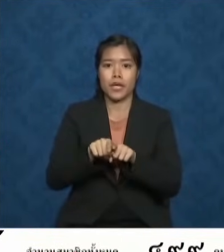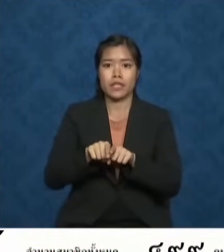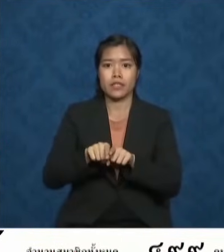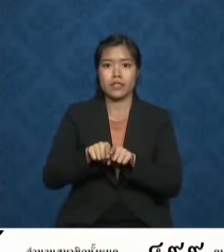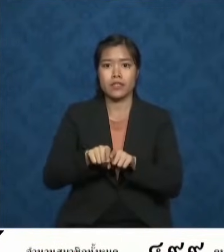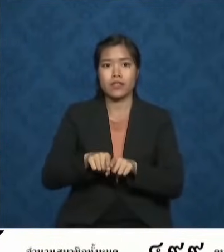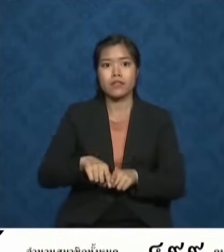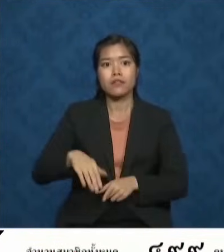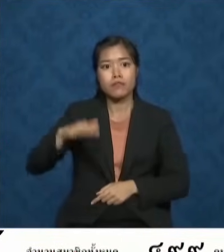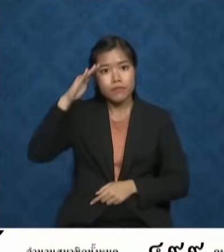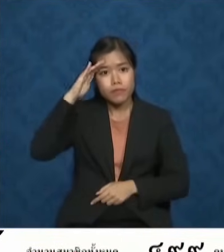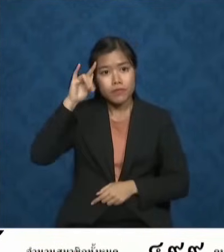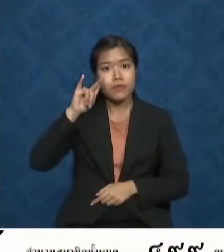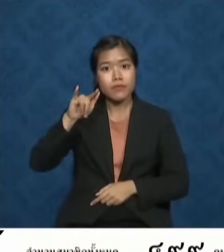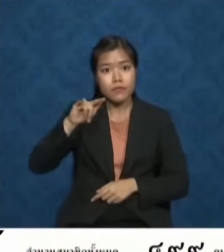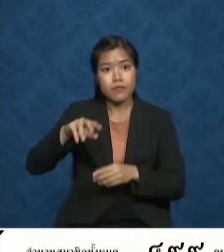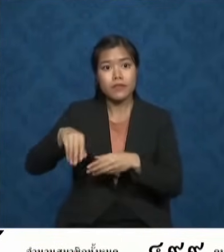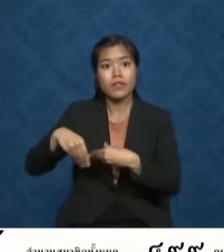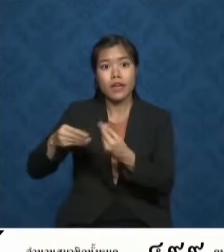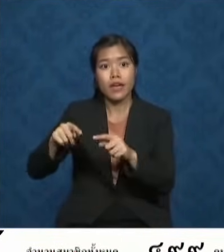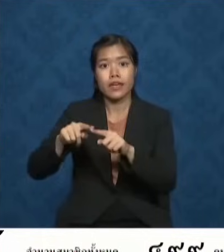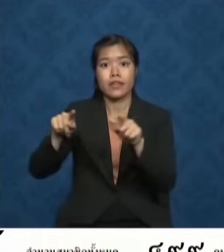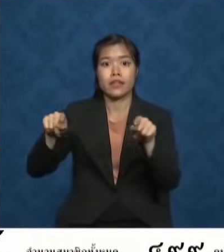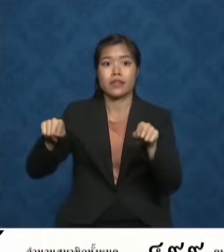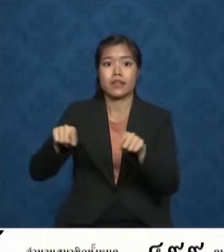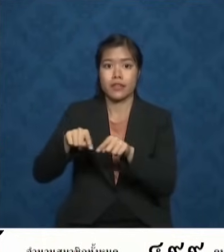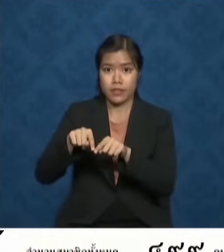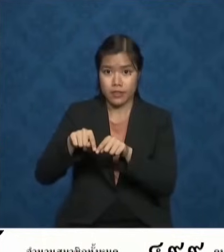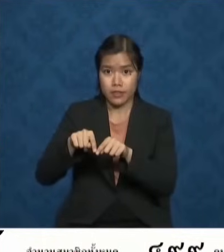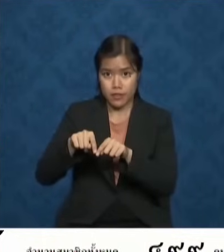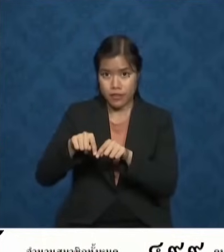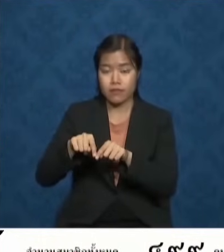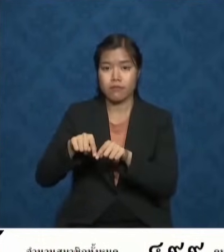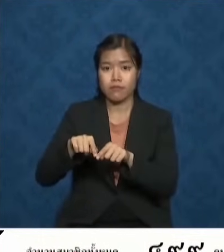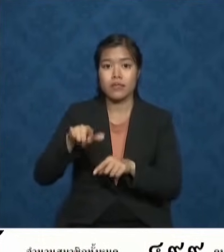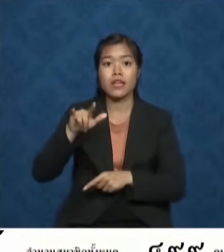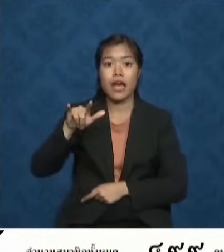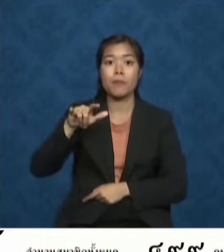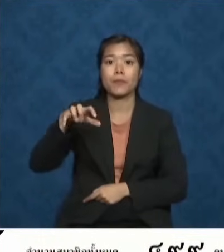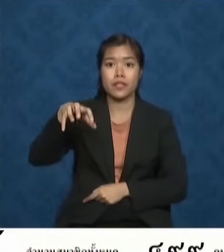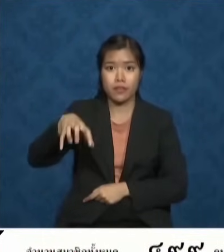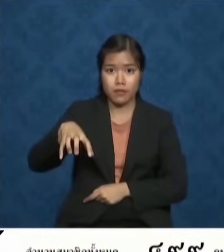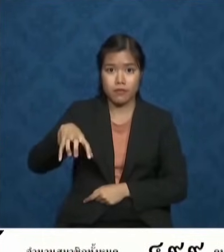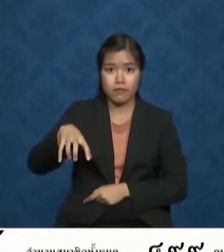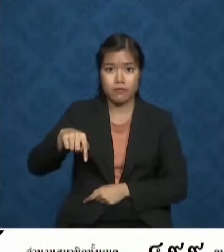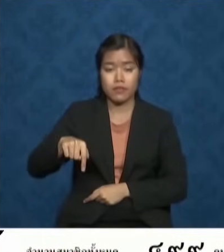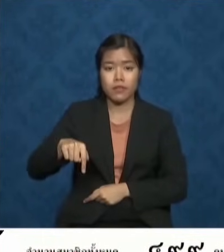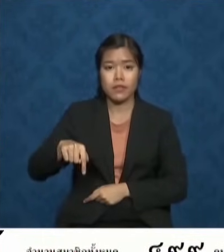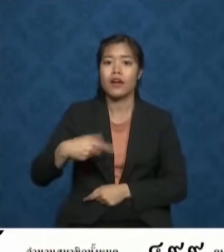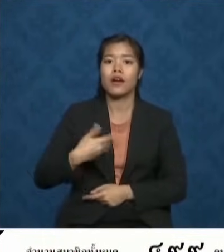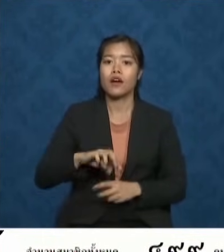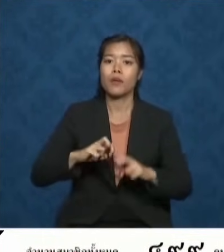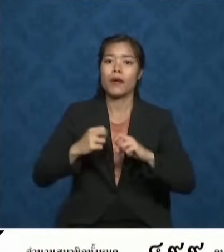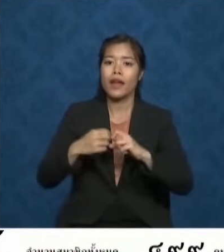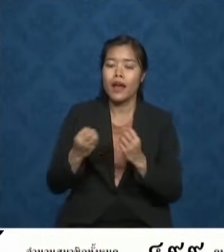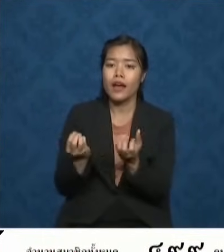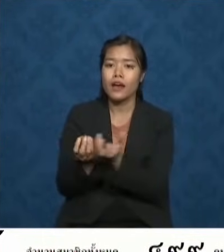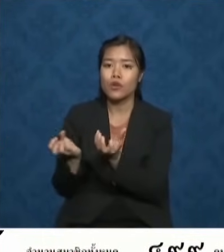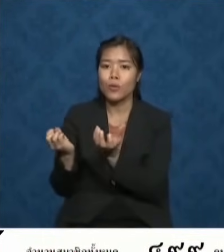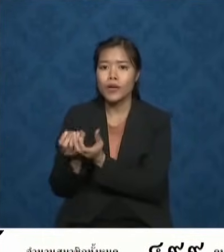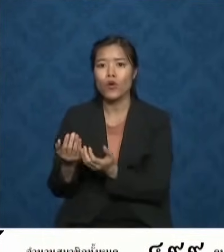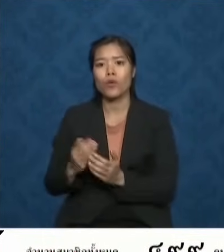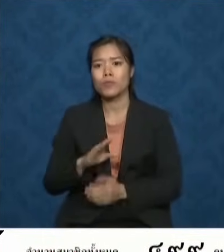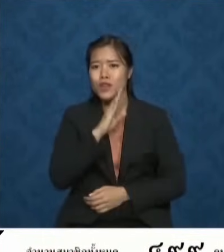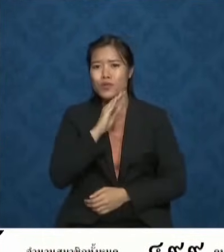ก็คืนที่ดินให้กับหน่วยงานที่รับผิดชอบเนี่ยดำเนินการก็จะได้ไม่มีปัญหาเรื่องที่ท่านบอกว่ากองทัพเรือหนักอกหนักใจที่จะ